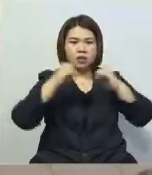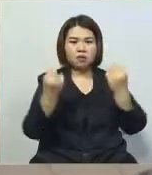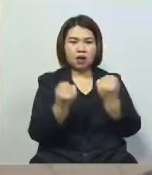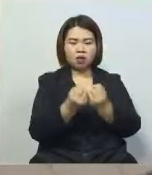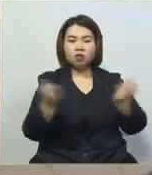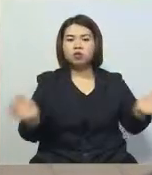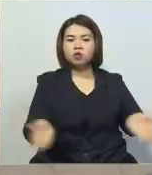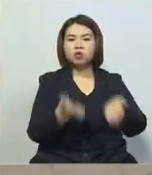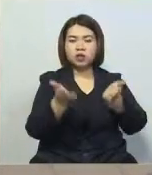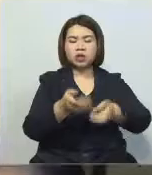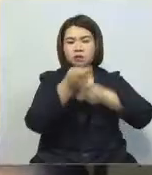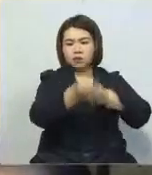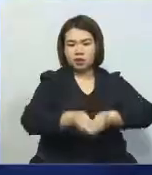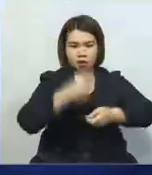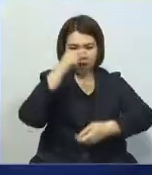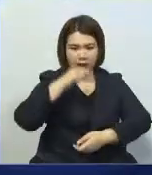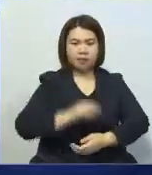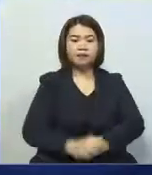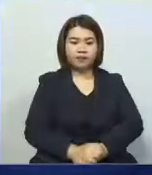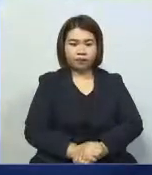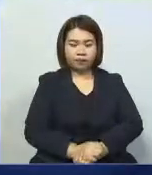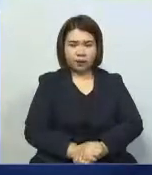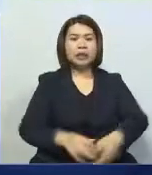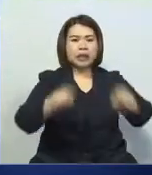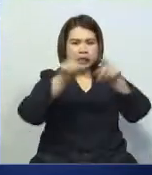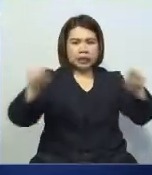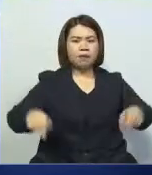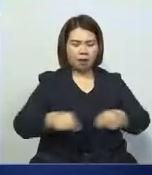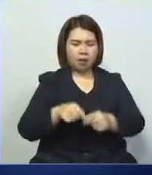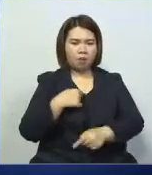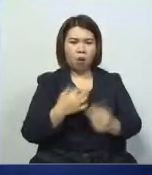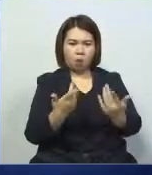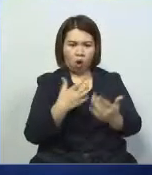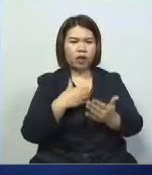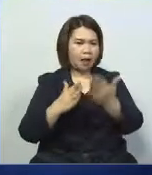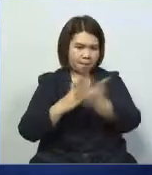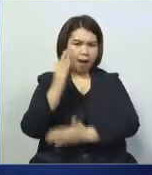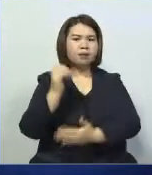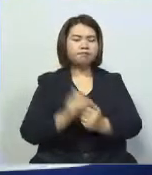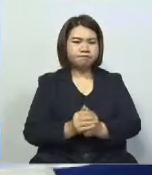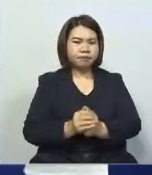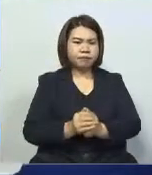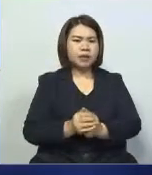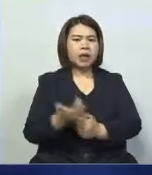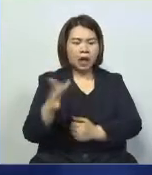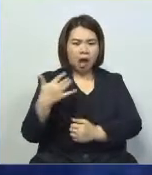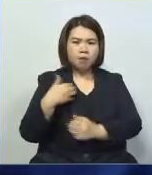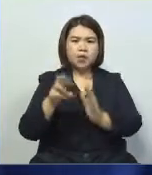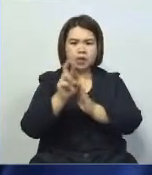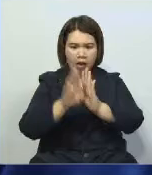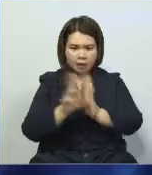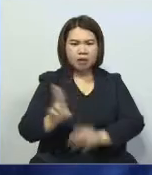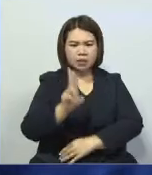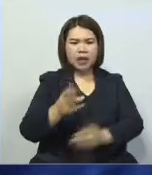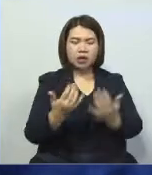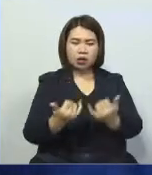นาไทยครับ คือฉบับนี้ผมรอมานานแล้วว่าจะให้กฎหมายตัวนึงผ่านแล้วก็เราก็มีระเบียบใช้ซึ่งชาวน